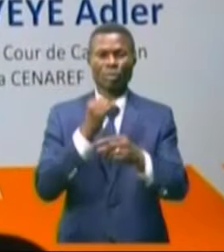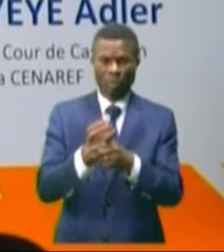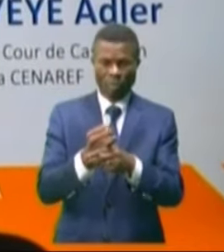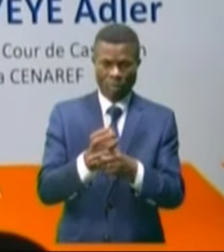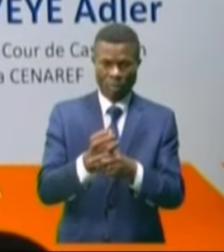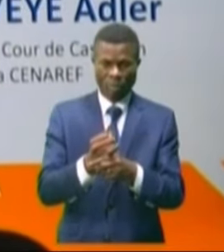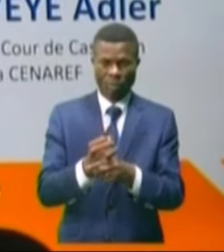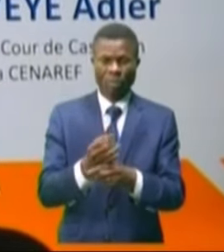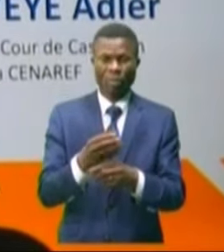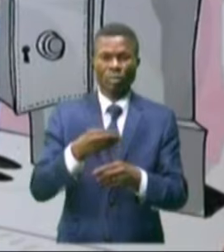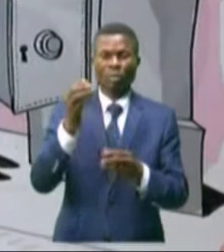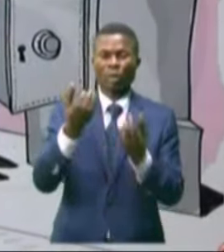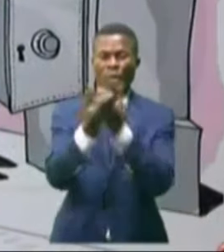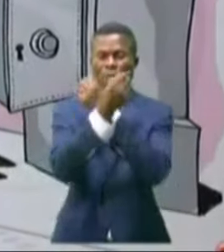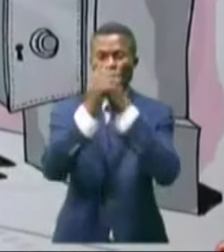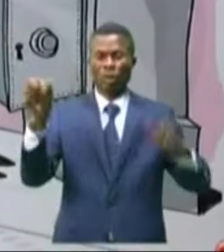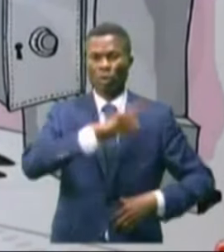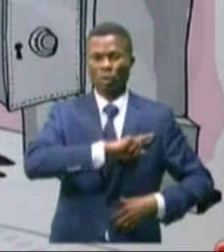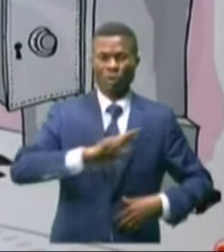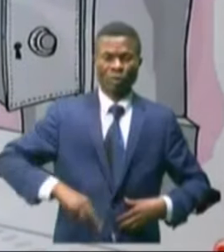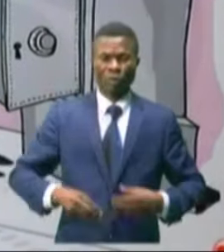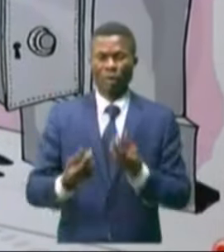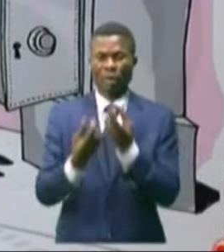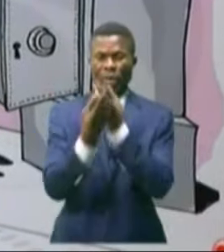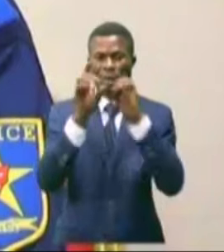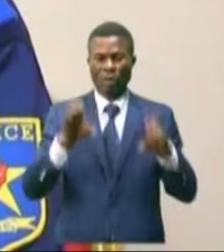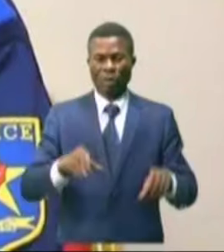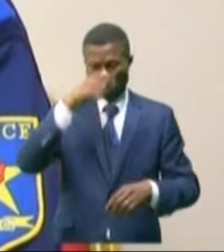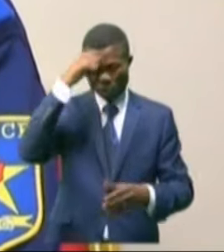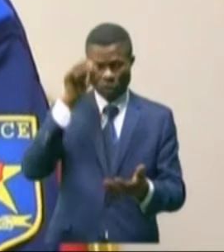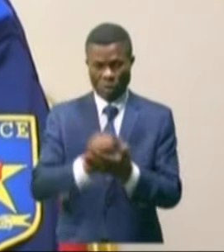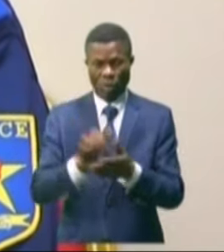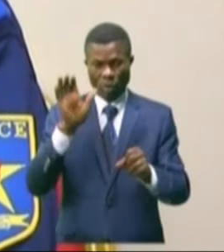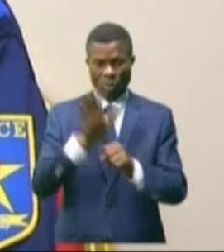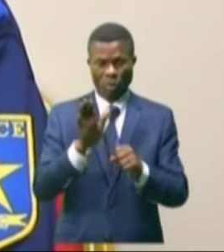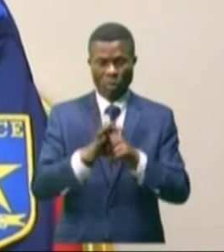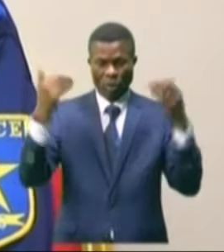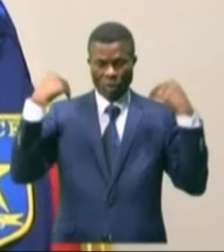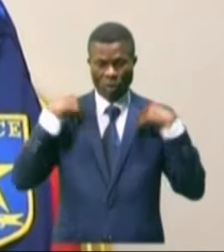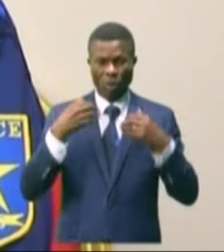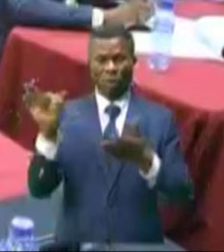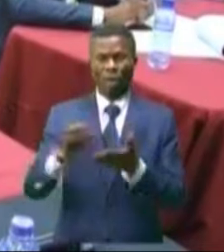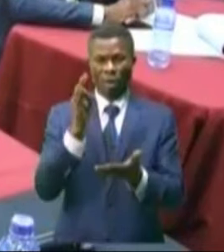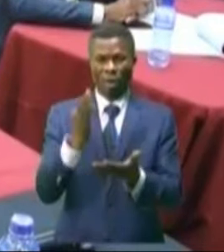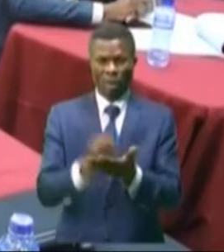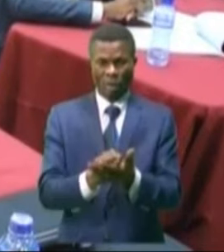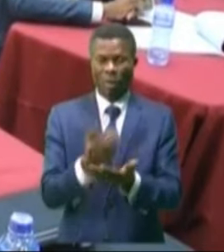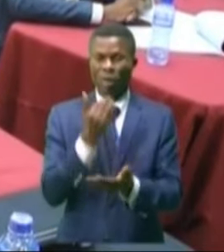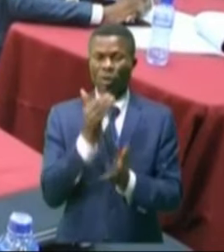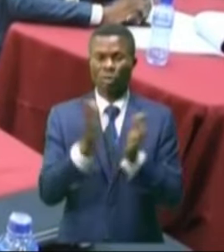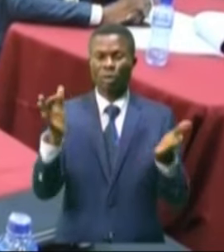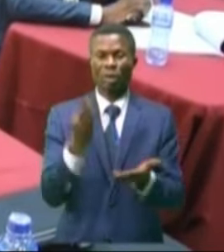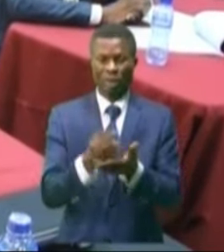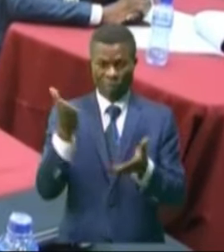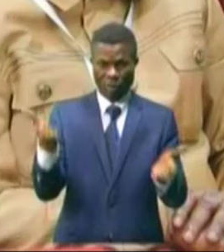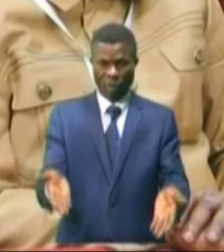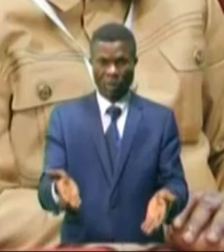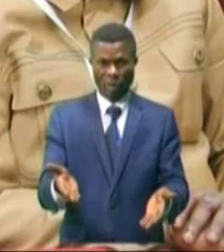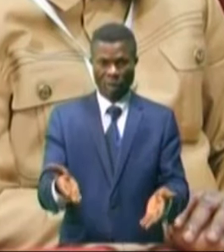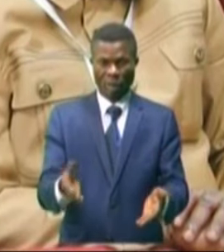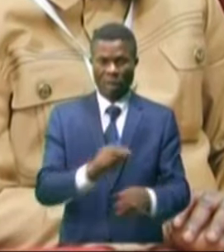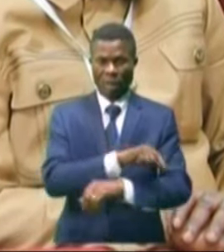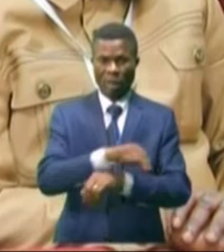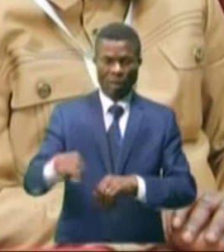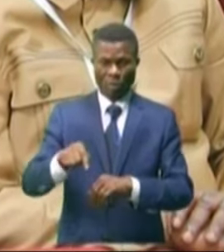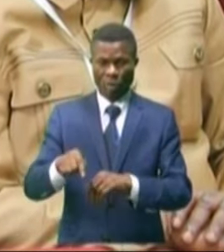la RDC de la liste grise. Devant les officiers de police judiciaire, de l'inspection générale des finances, de la direction des douanes